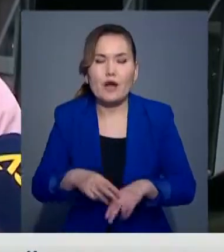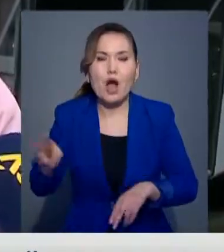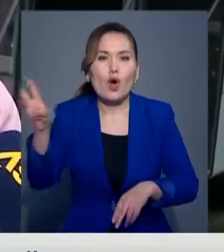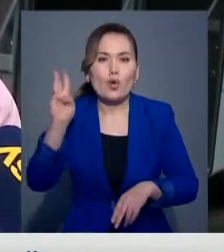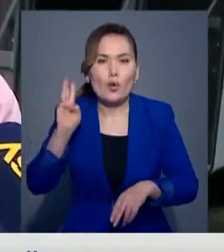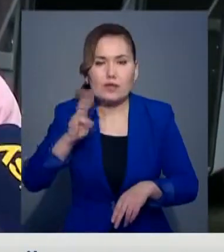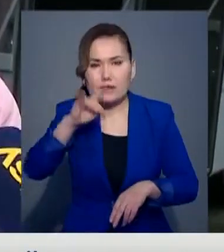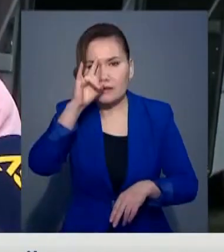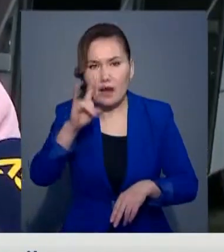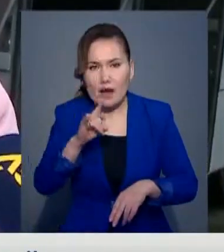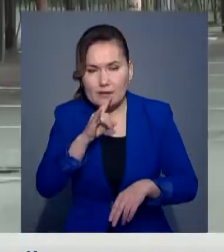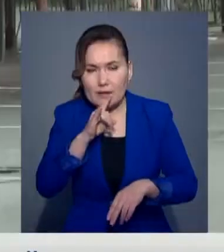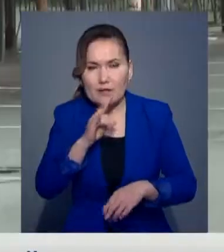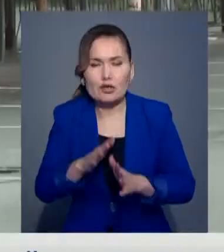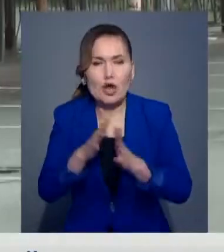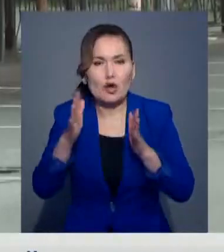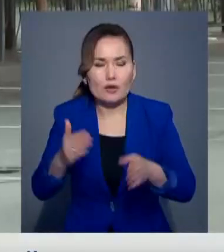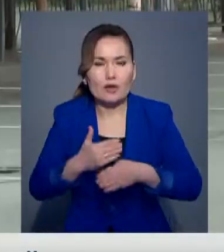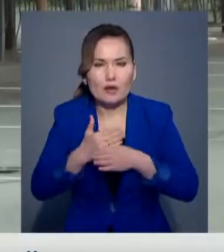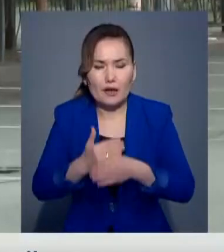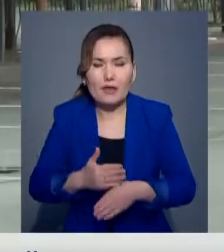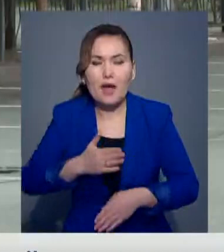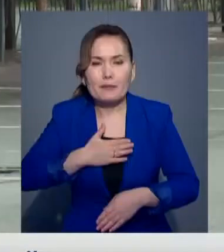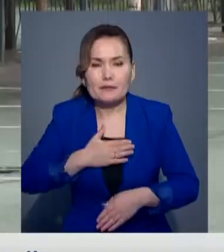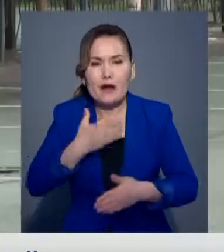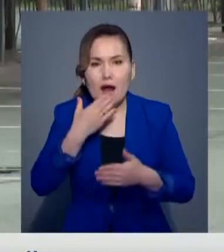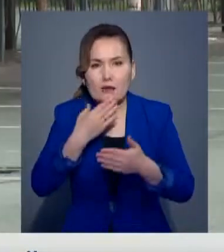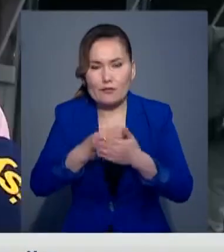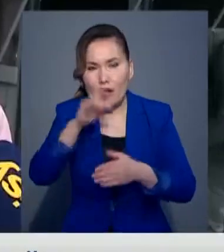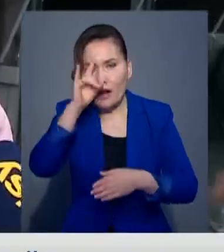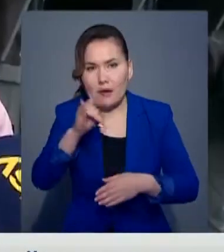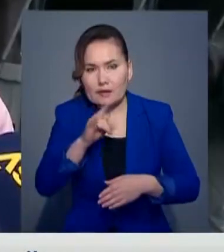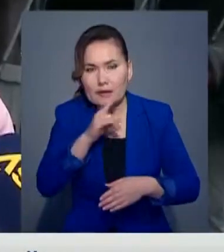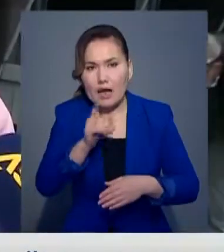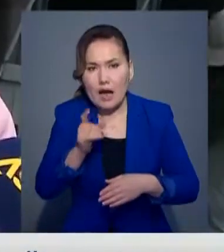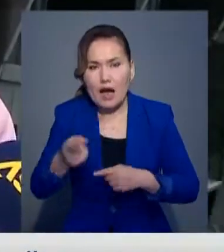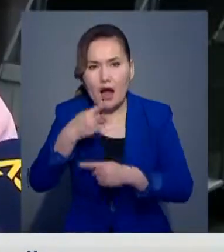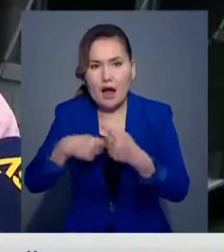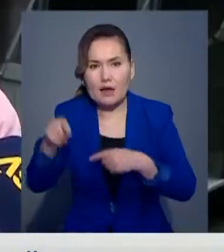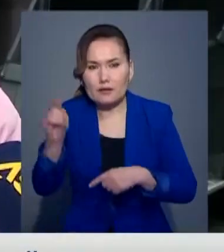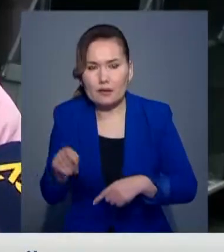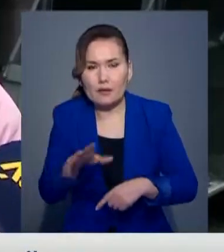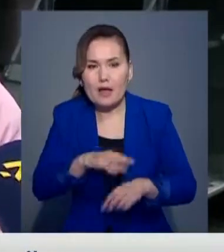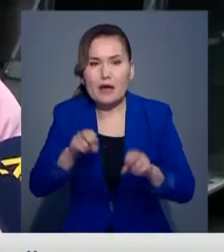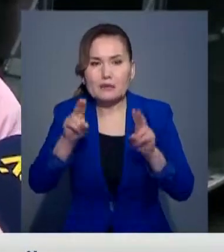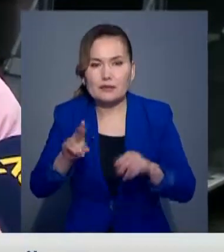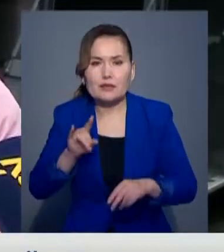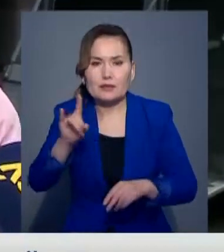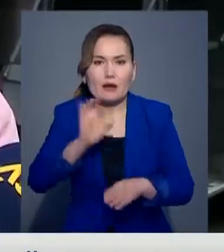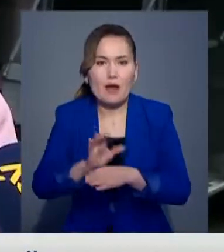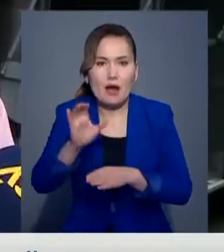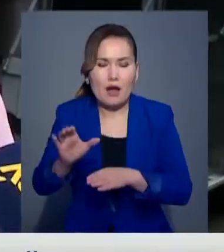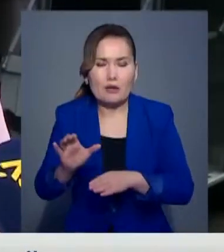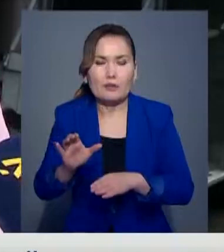мен посольство рахмет айтамыз. Қаншама елдің адамдар шалмай отырғанда біздің қазақстандықтарды өстіп арнайы рейс жасап шығарып алған